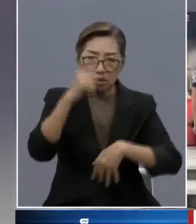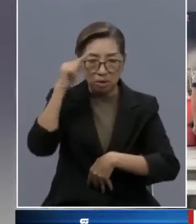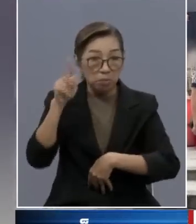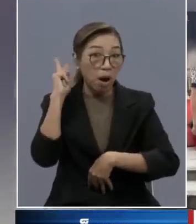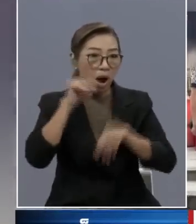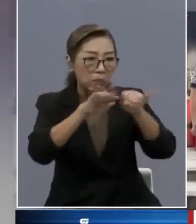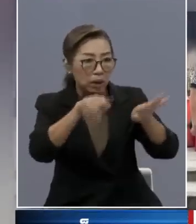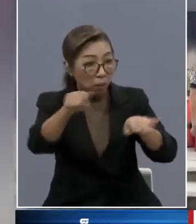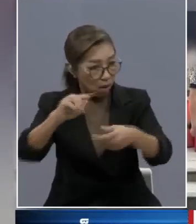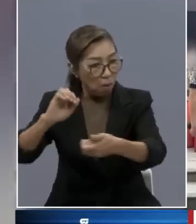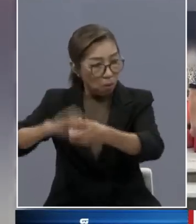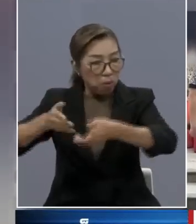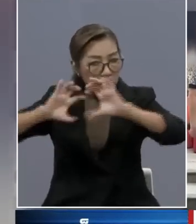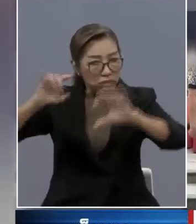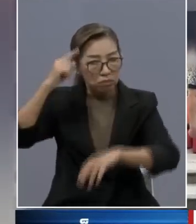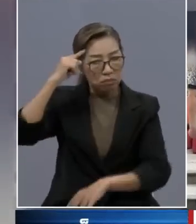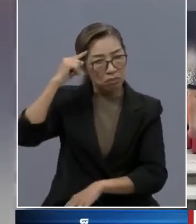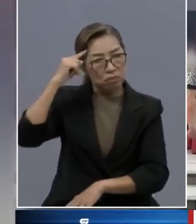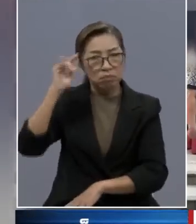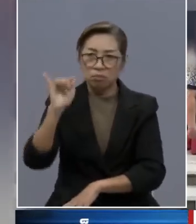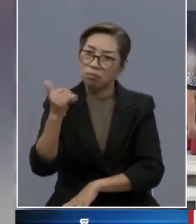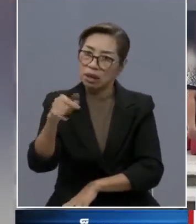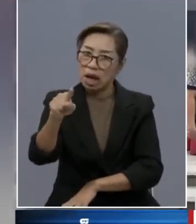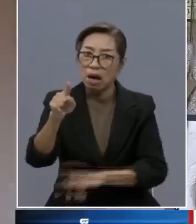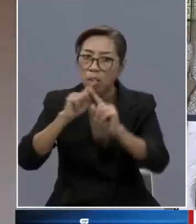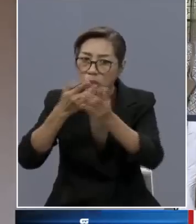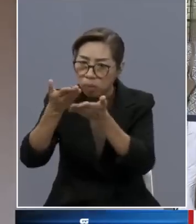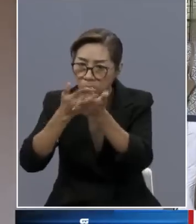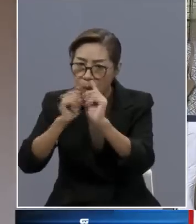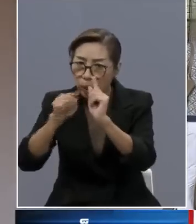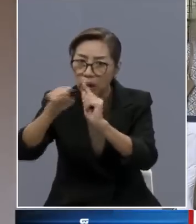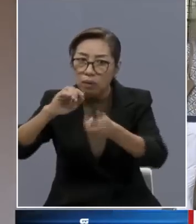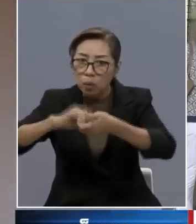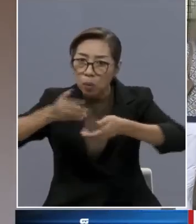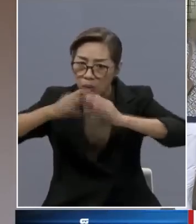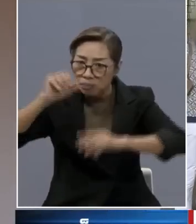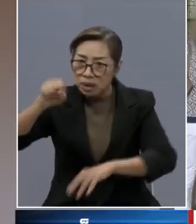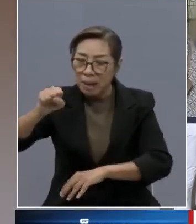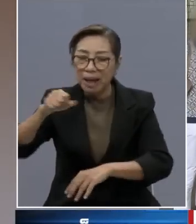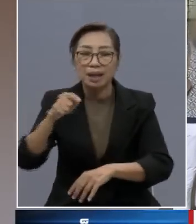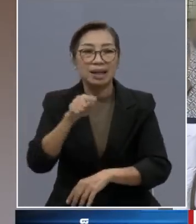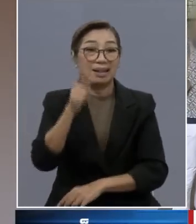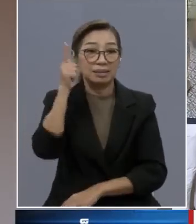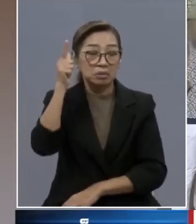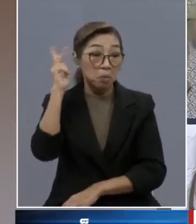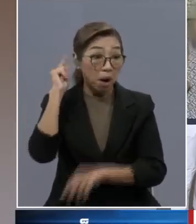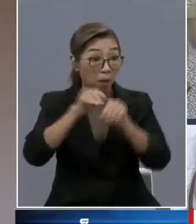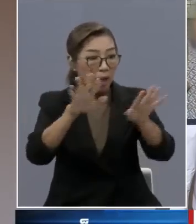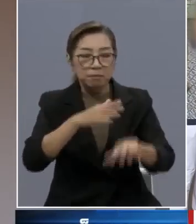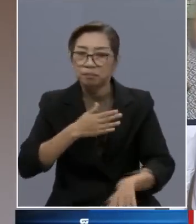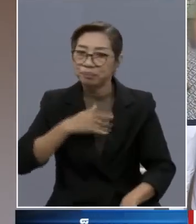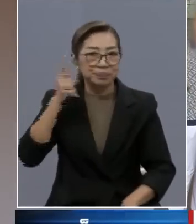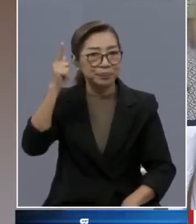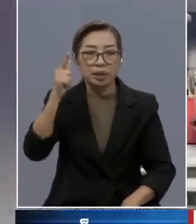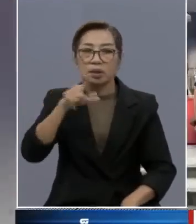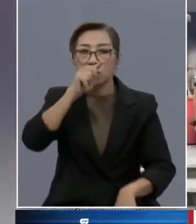ป็นประเด็นหารืออะไรกันหรือเปล่าโดยคุณทักษิณก็แน่นอนครับออกมาสยบข่าวทันทีนะครับโพสต์ข้อความผ่านทาง Twitter ยืนยันชัดเจนว่าไม่